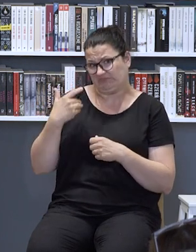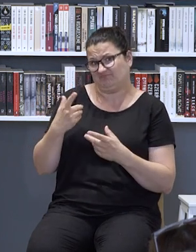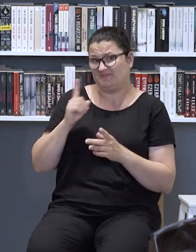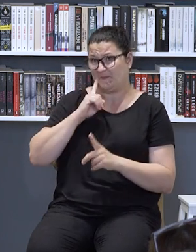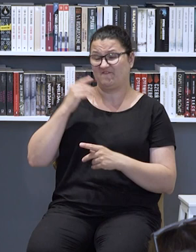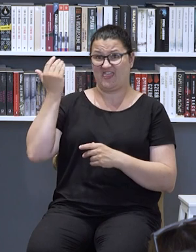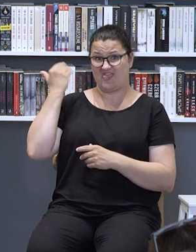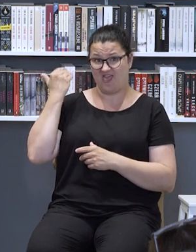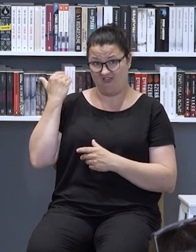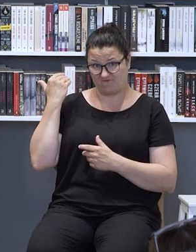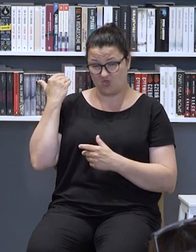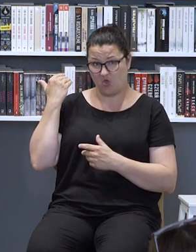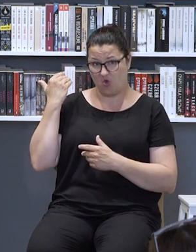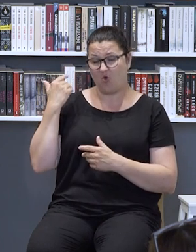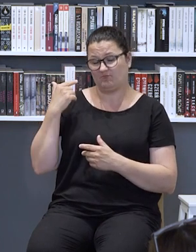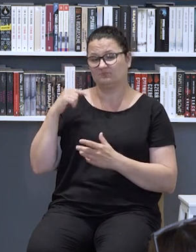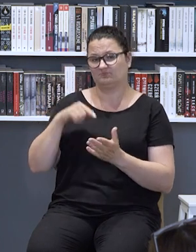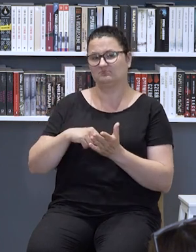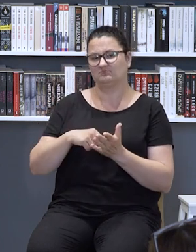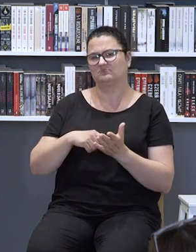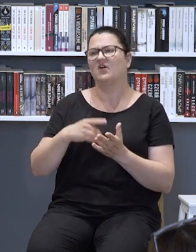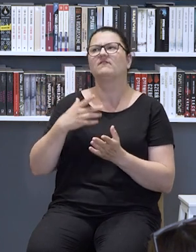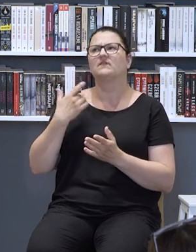niedawno, no to wtedy to już było,